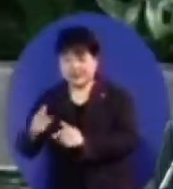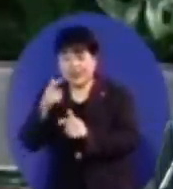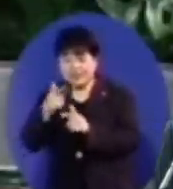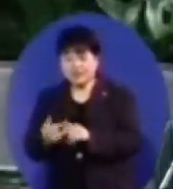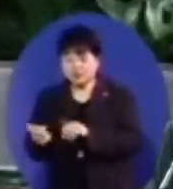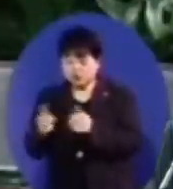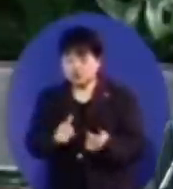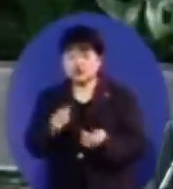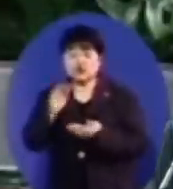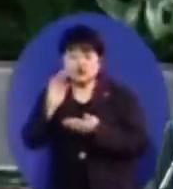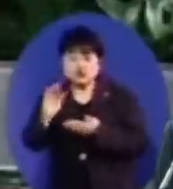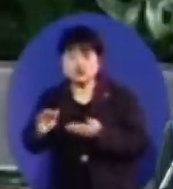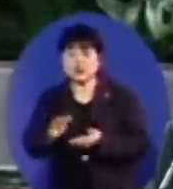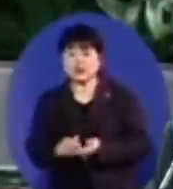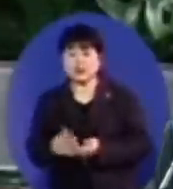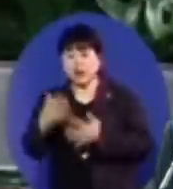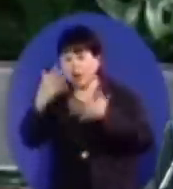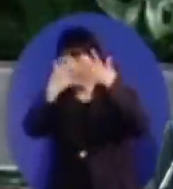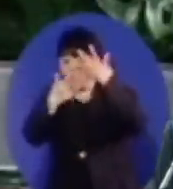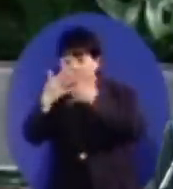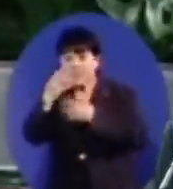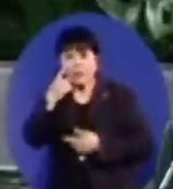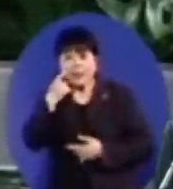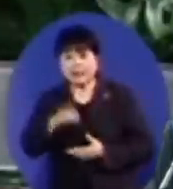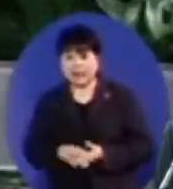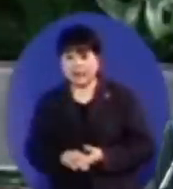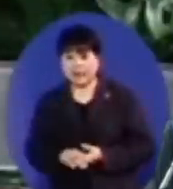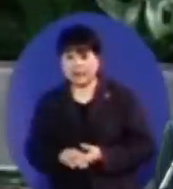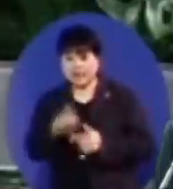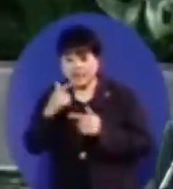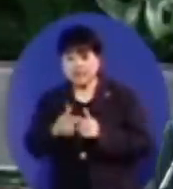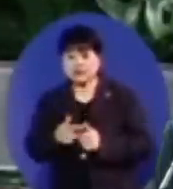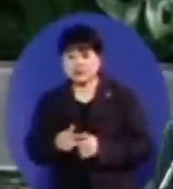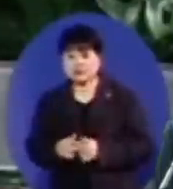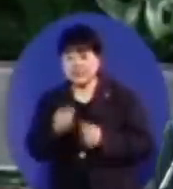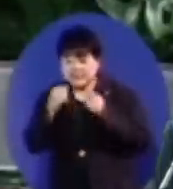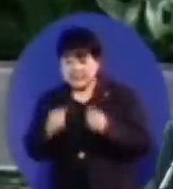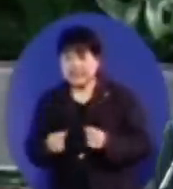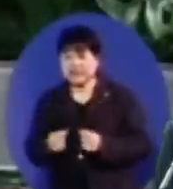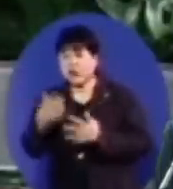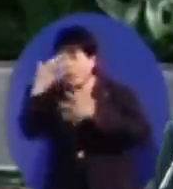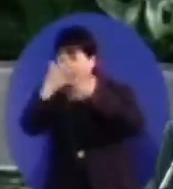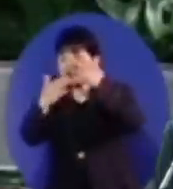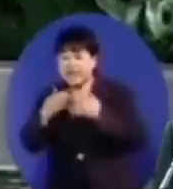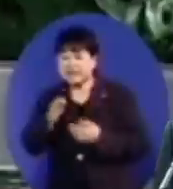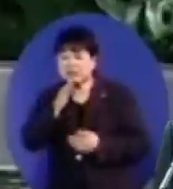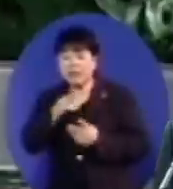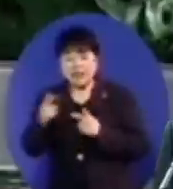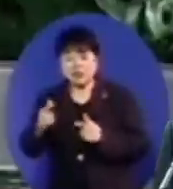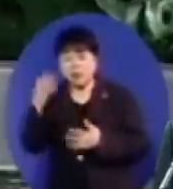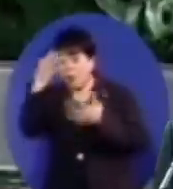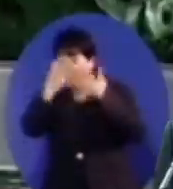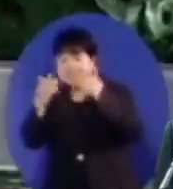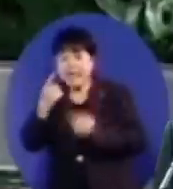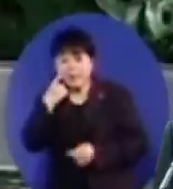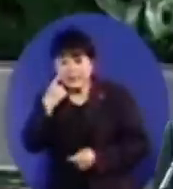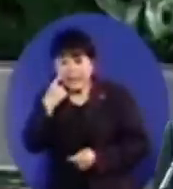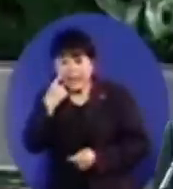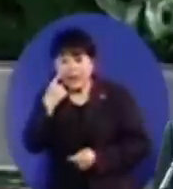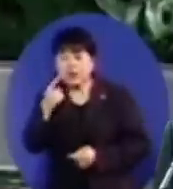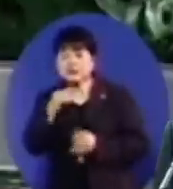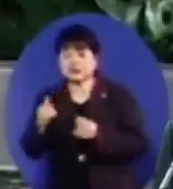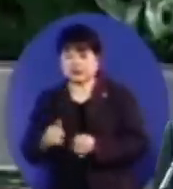예수님이 죽고 난 다음에 환상을 보았다. 예수님이 살아있는 환상을 보았지 실제 살아난 것은 아니라고 말합니다. 또 어떤